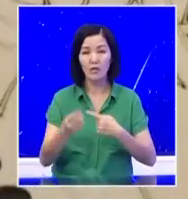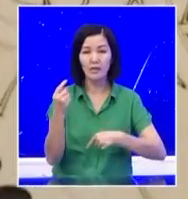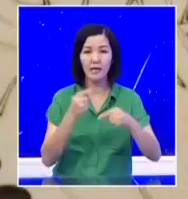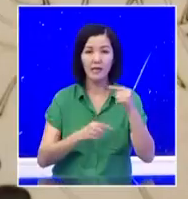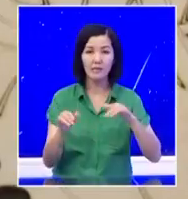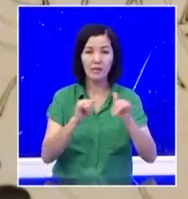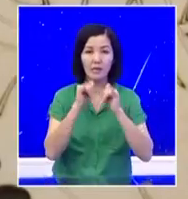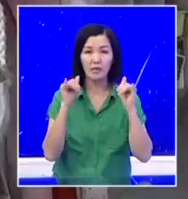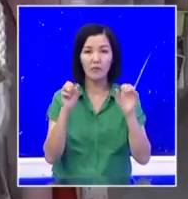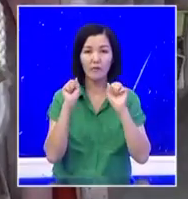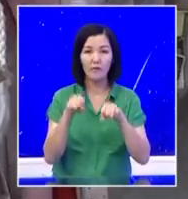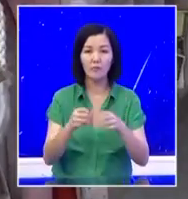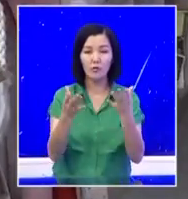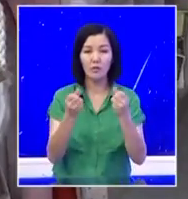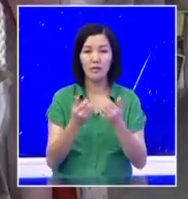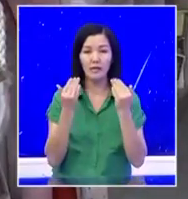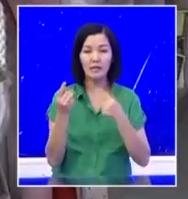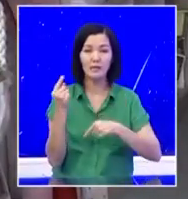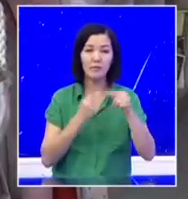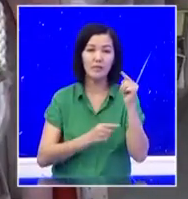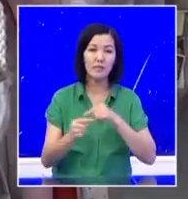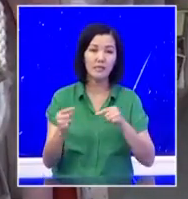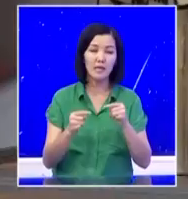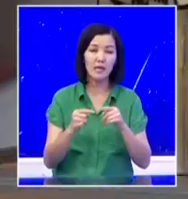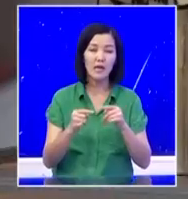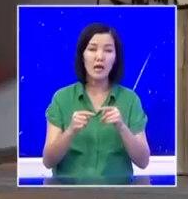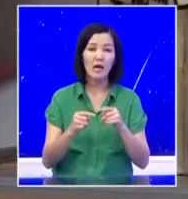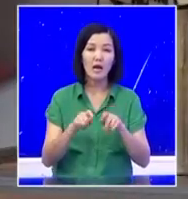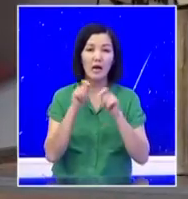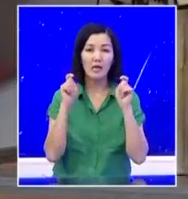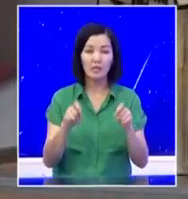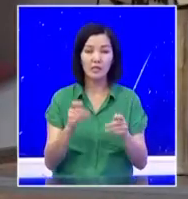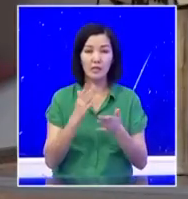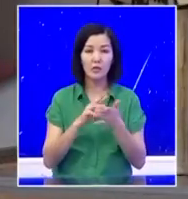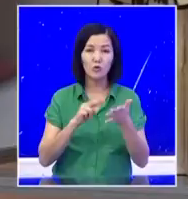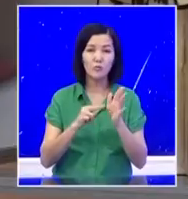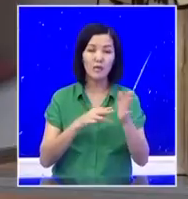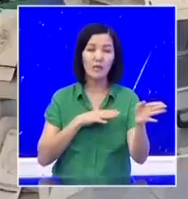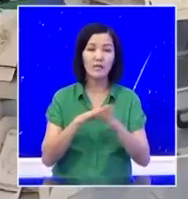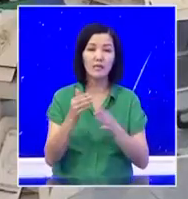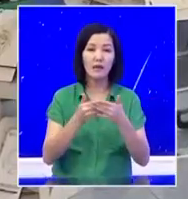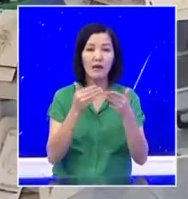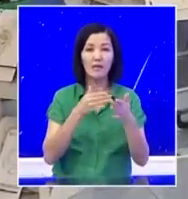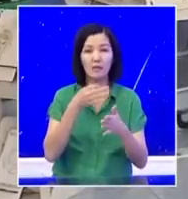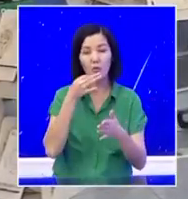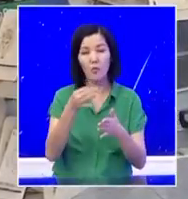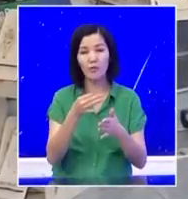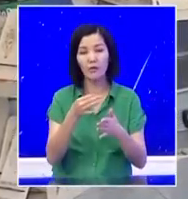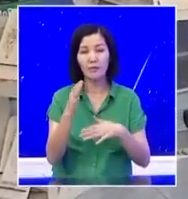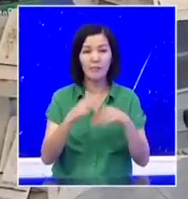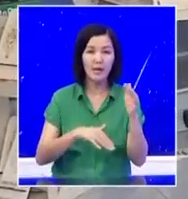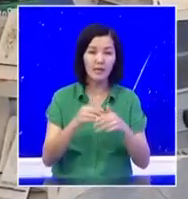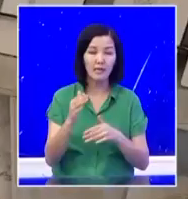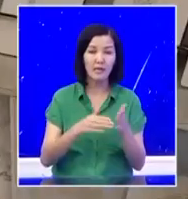кәсіптерін дамытуға мүмкіндік алды. Қазір бизнестерін дөңгелетіп отыр. Бірақ олар жоспарларын іске асыру үшін алдымен тәжірибелі бизнес